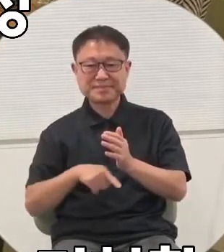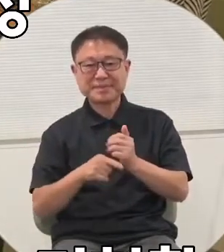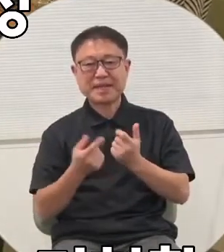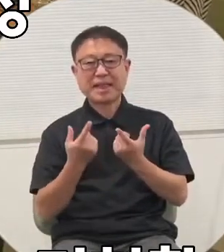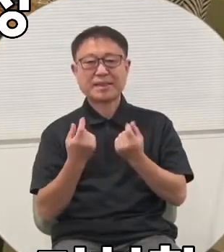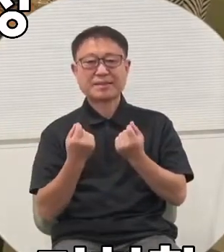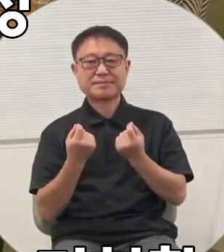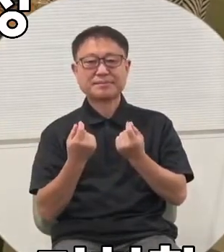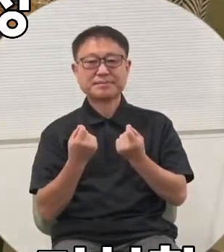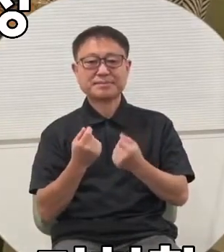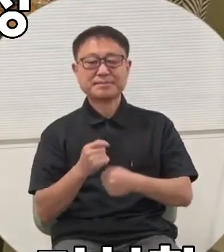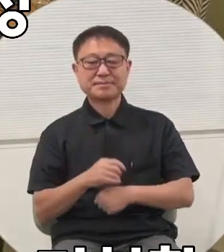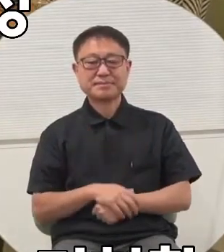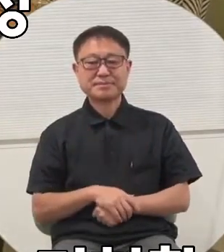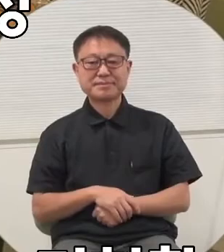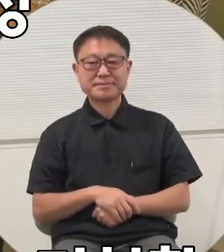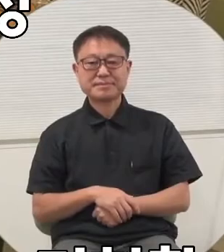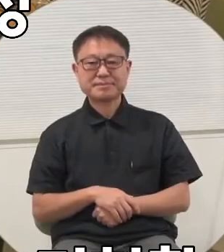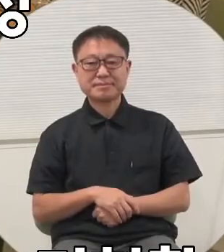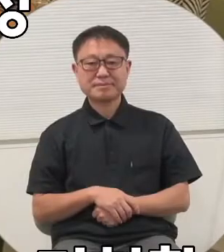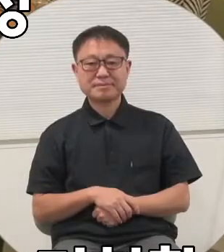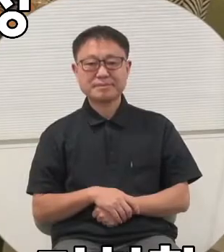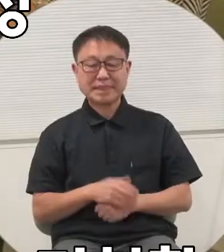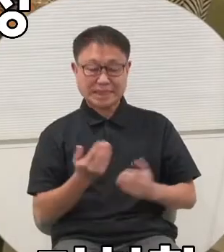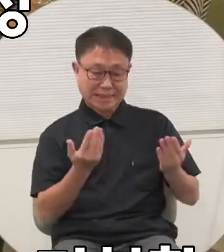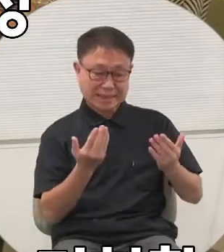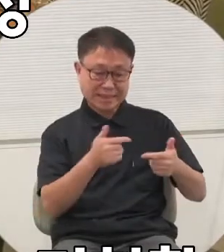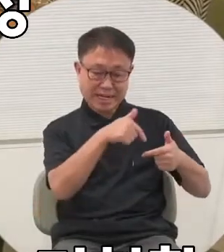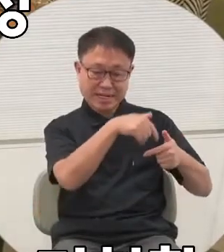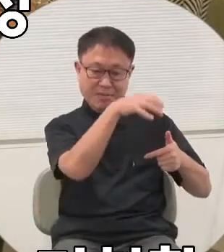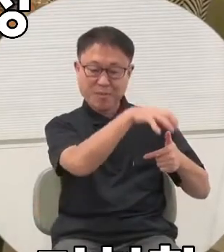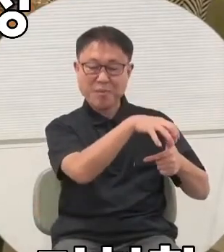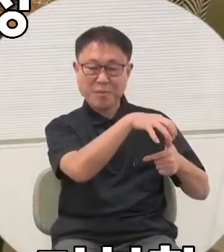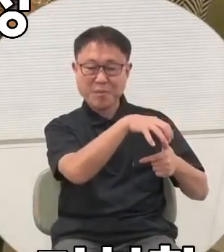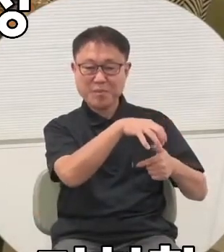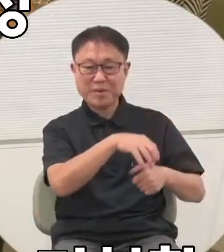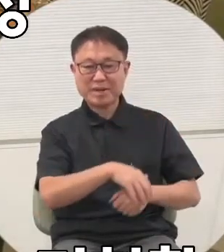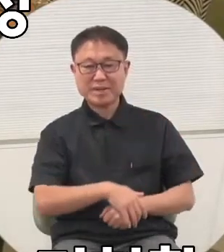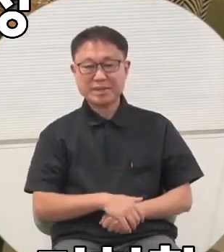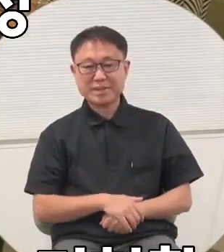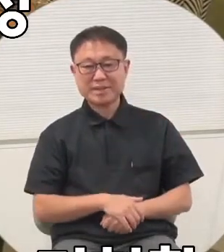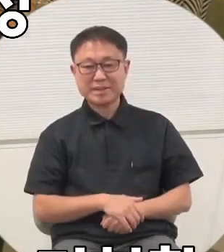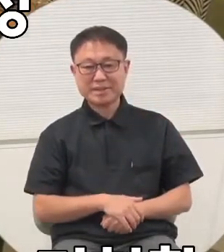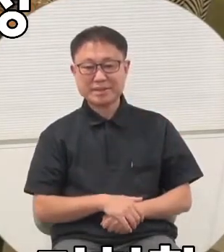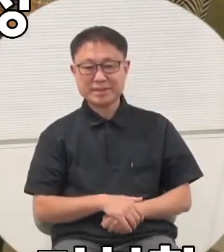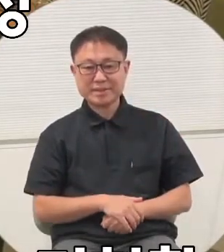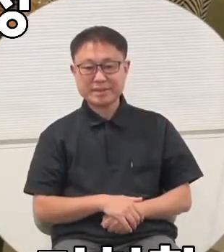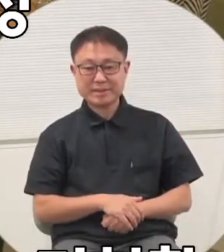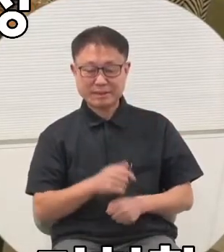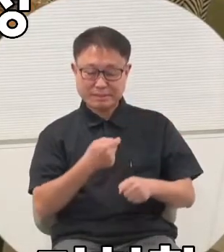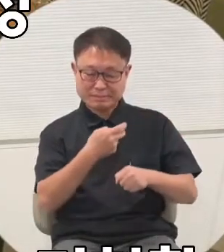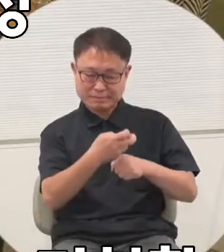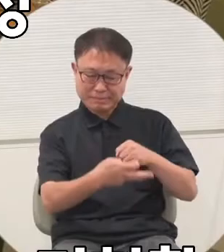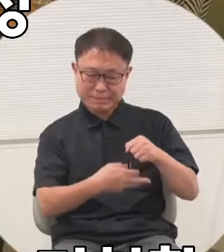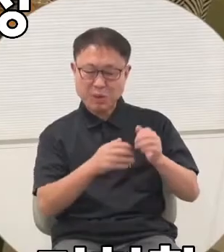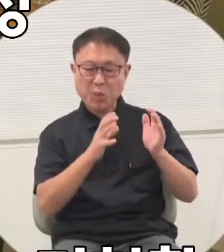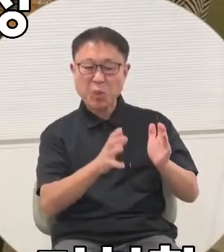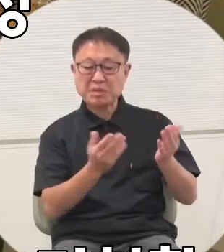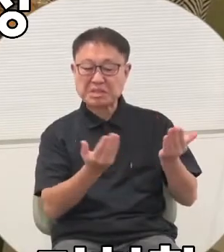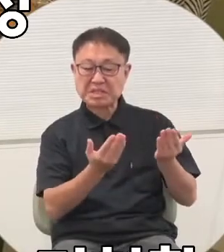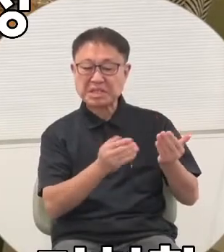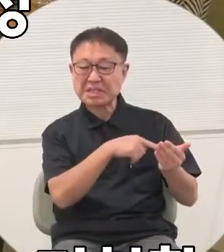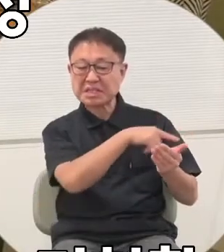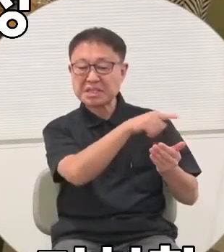이런 일과는 그래요. 강남에서 워낙 해오던 한 2, 30년을 해오던 지역이라 이렇게